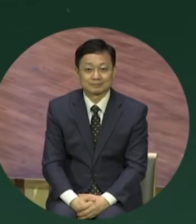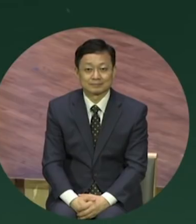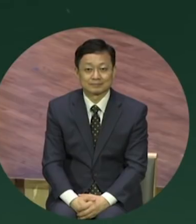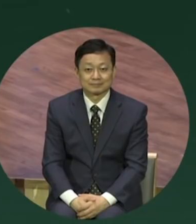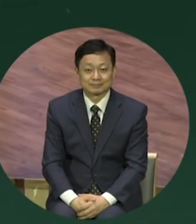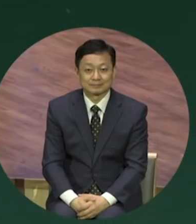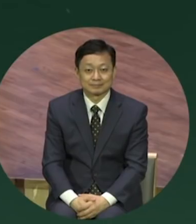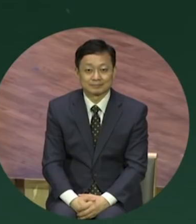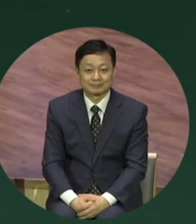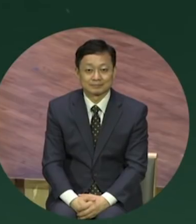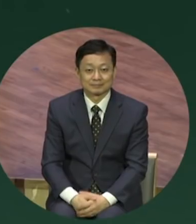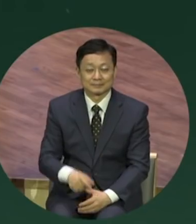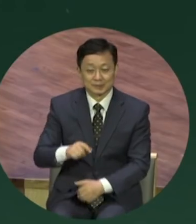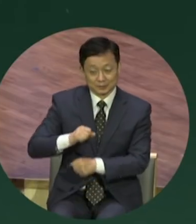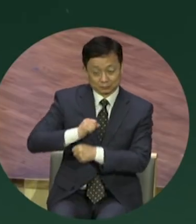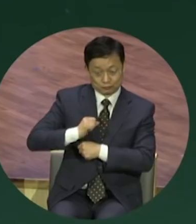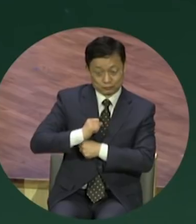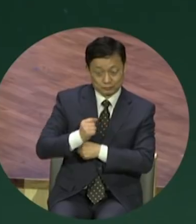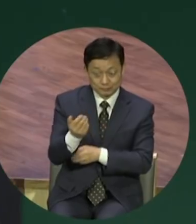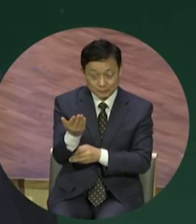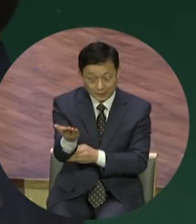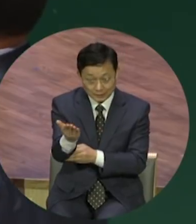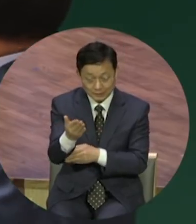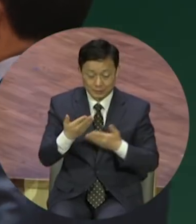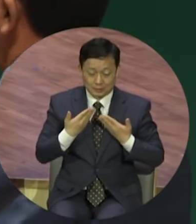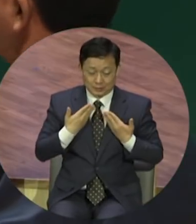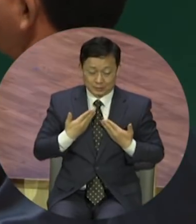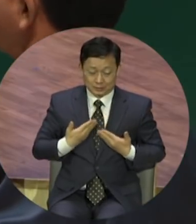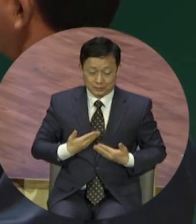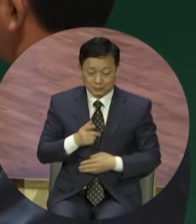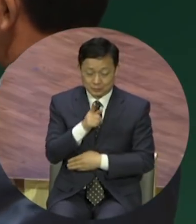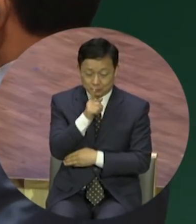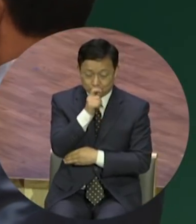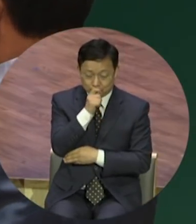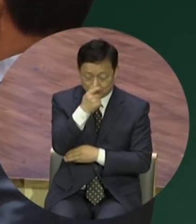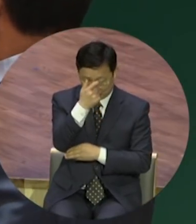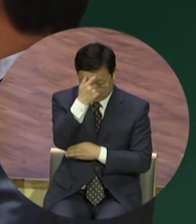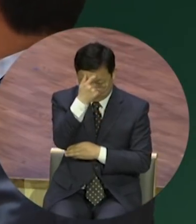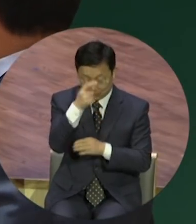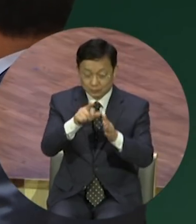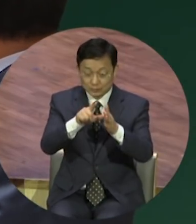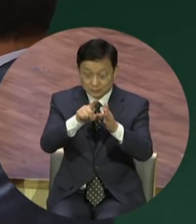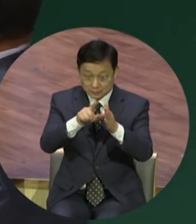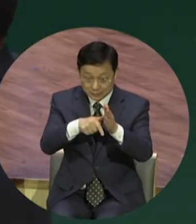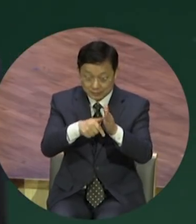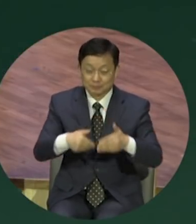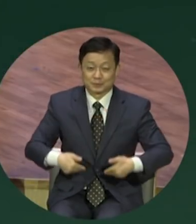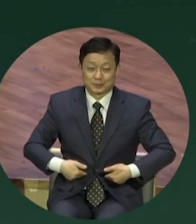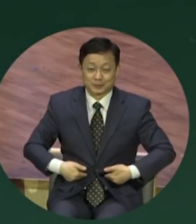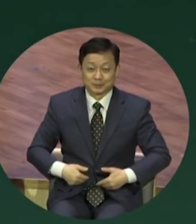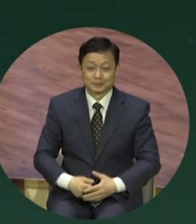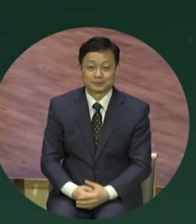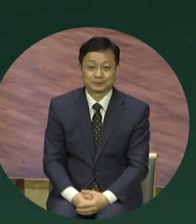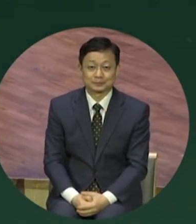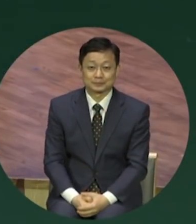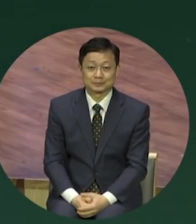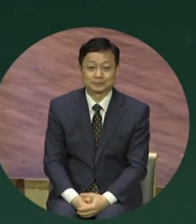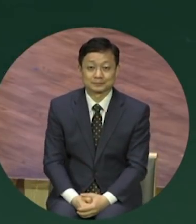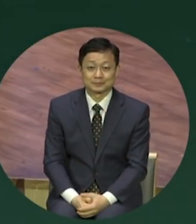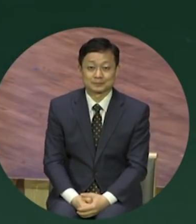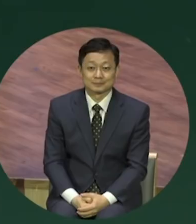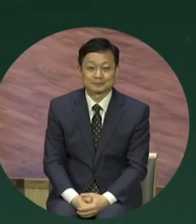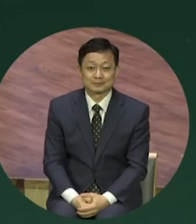이 묵상을 어떻게 할 거냐 하는 거고요. First off is a question of how soldiers, how service members will meditate.